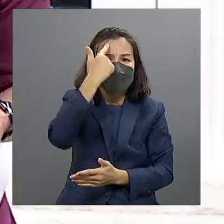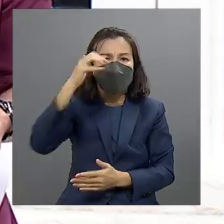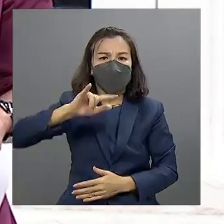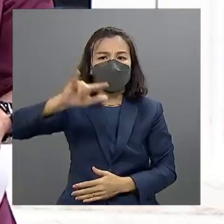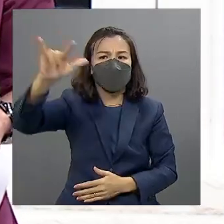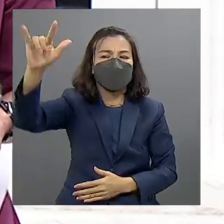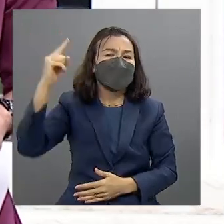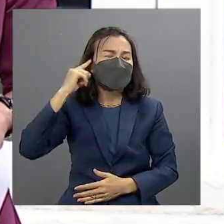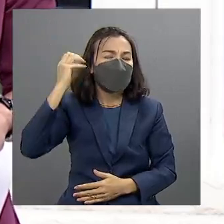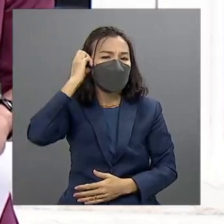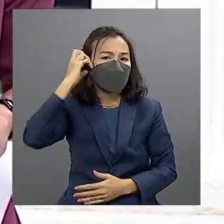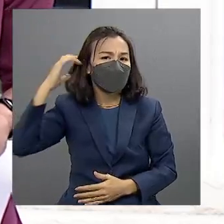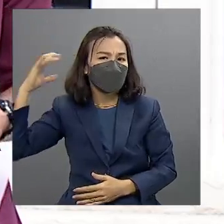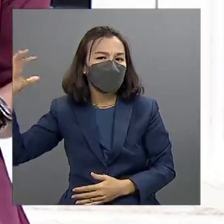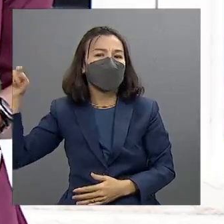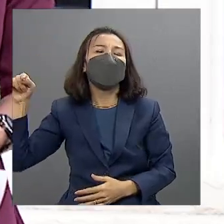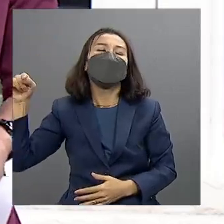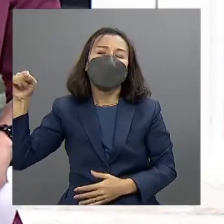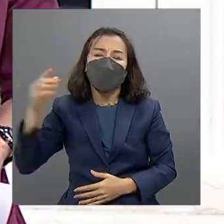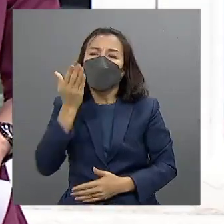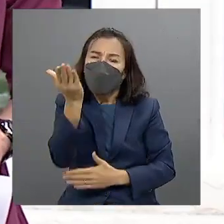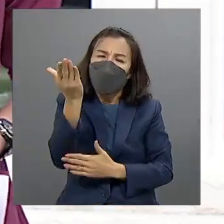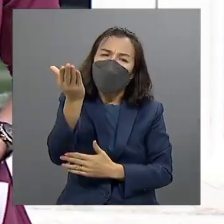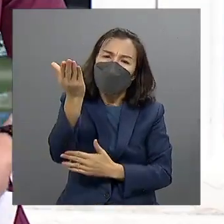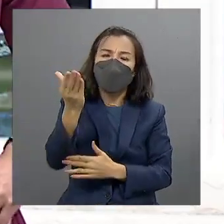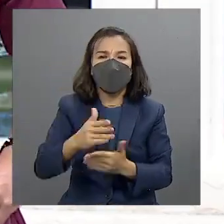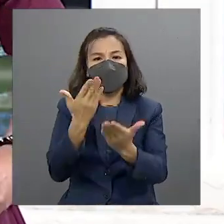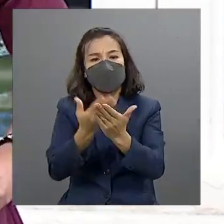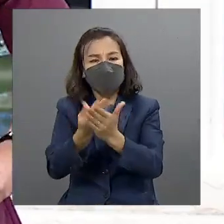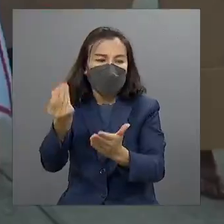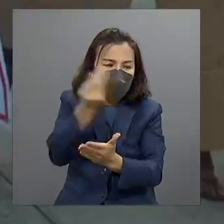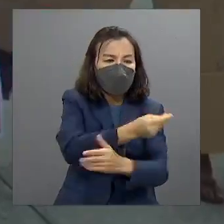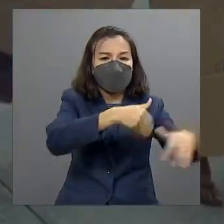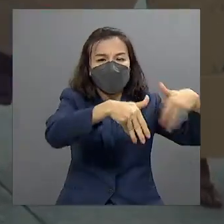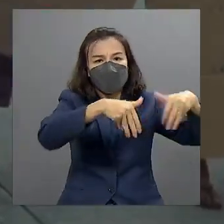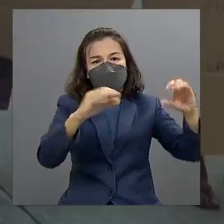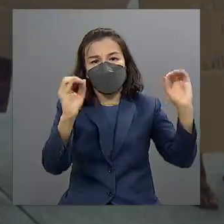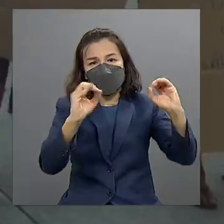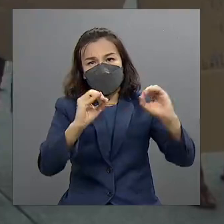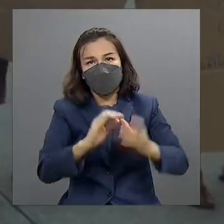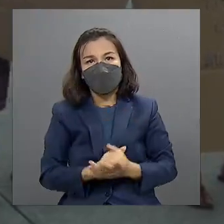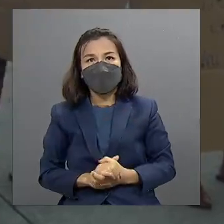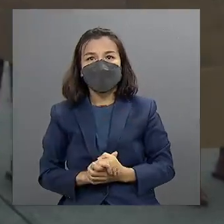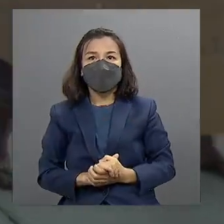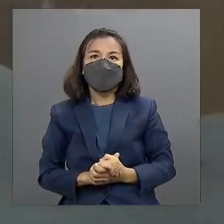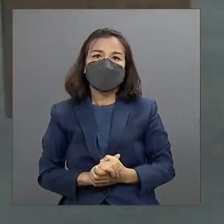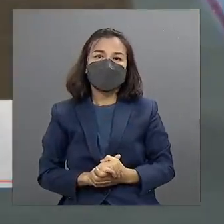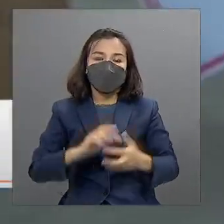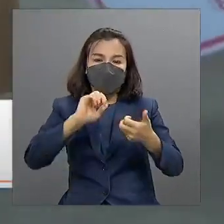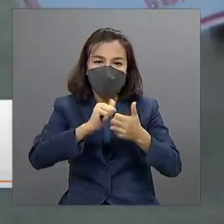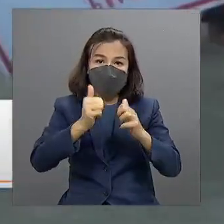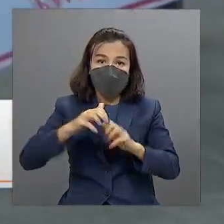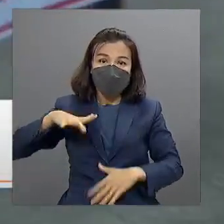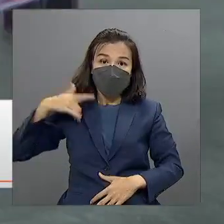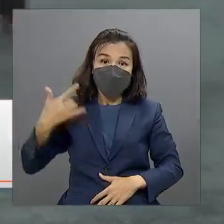นมาสักระยะหนึแล้วนะคะ ยังไม่ได้เงินกันเลยอ่ามาดูเรื่องนี้เป็นความทุกใจของคนทอยู่ใล้สนำ